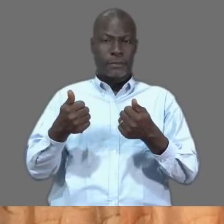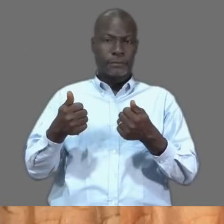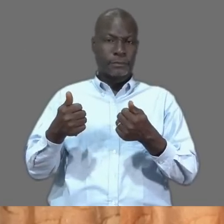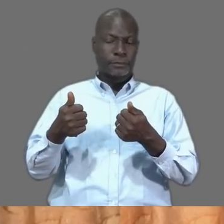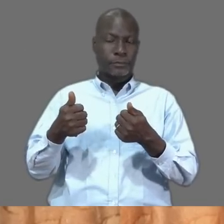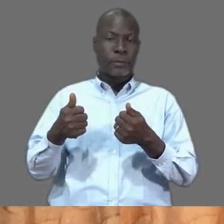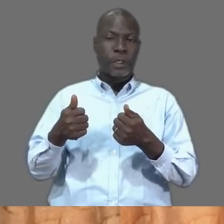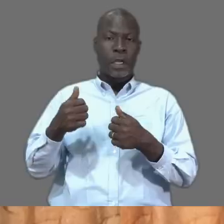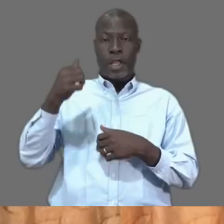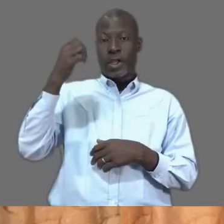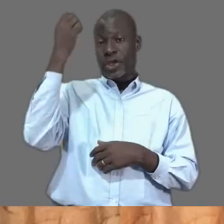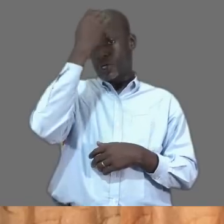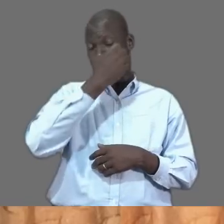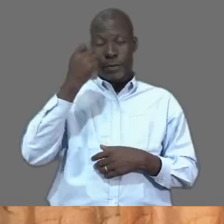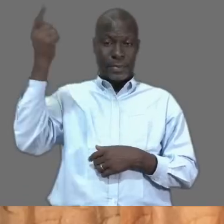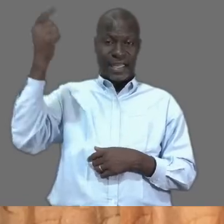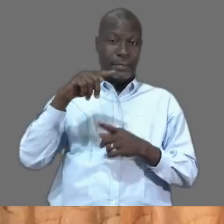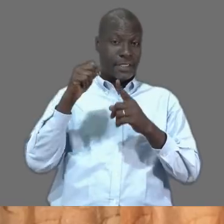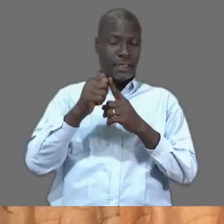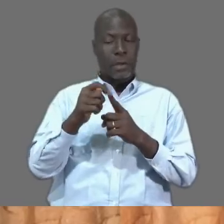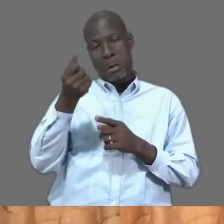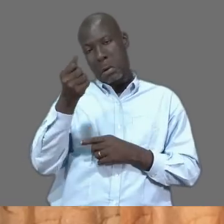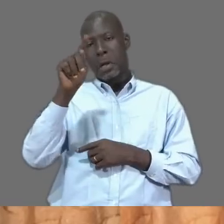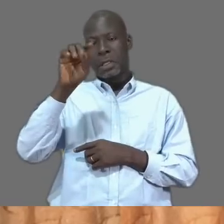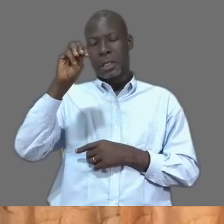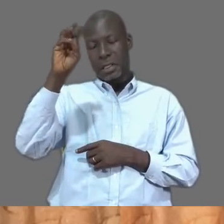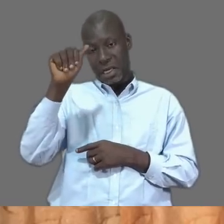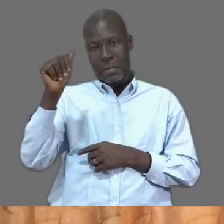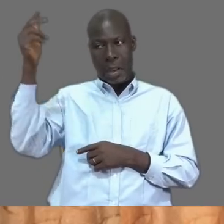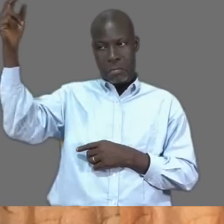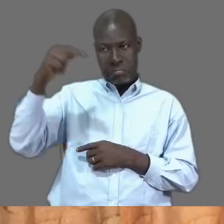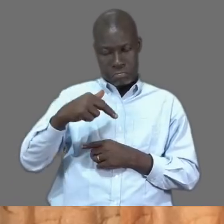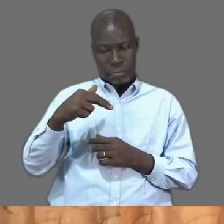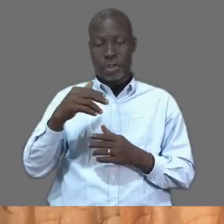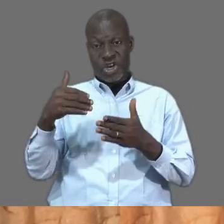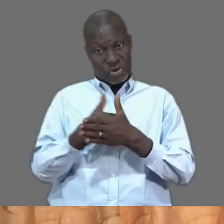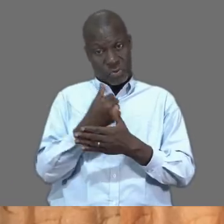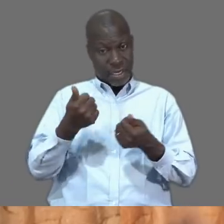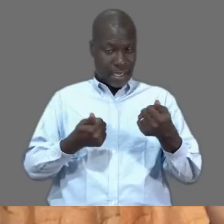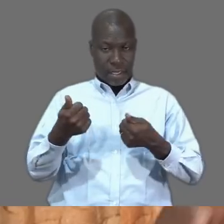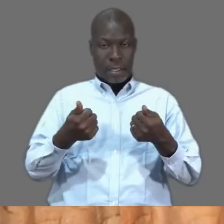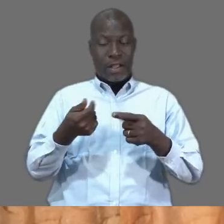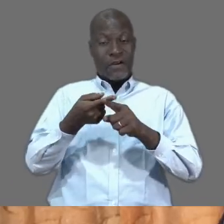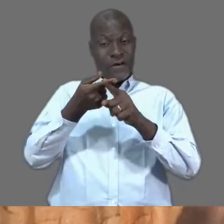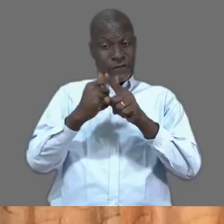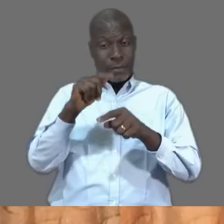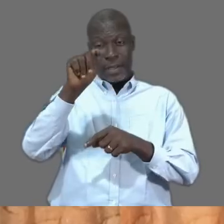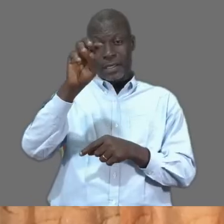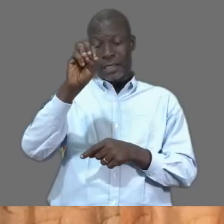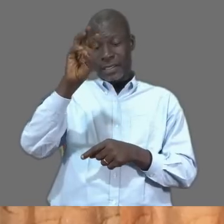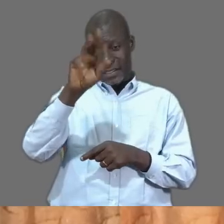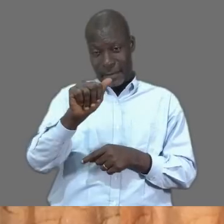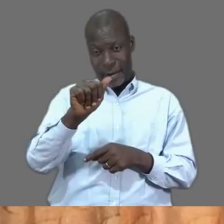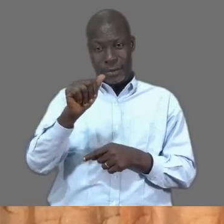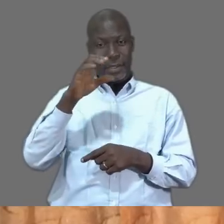ka no aba takrade habo anasa tema habo no akoyi wo fri tema edika no ba